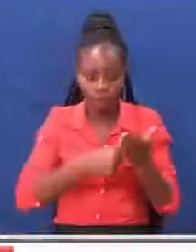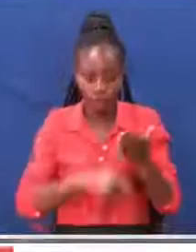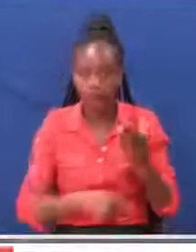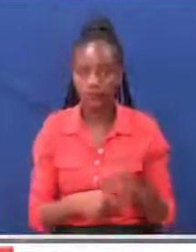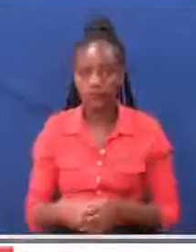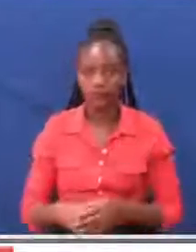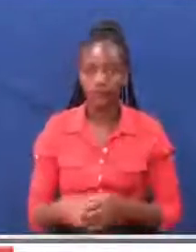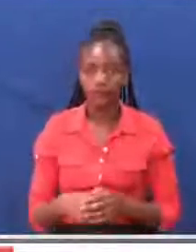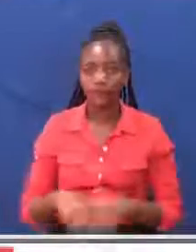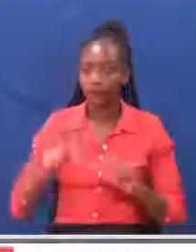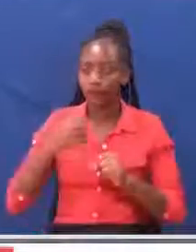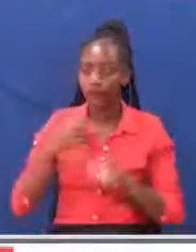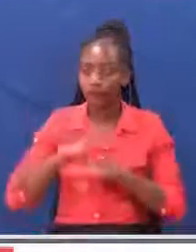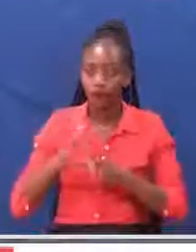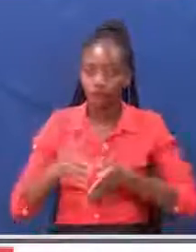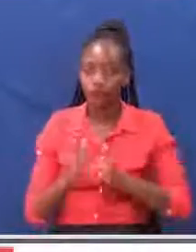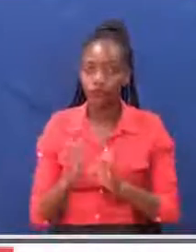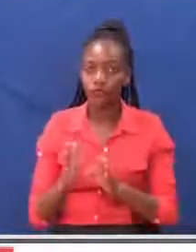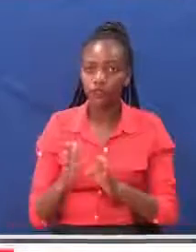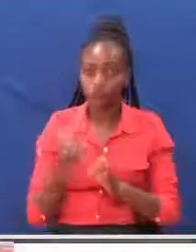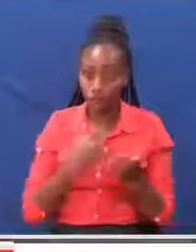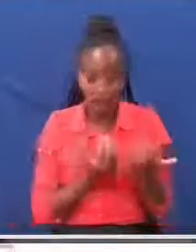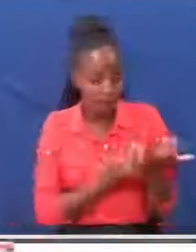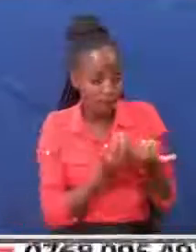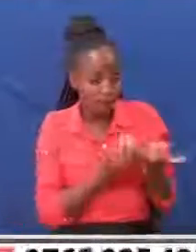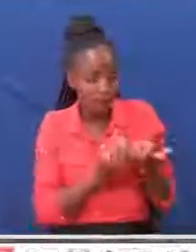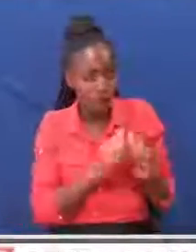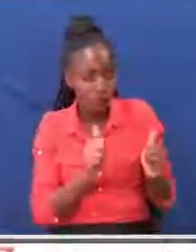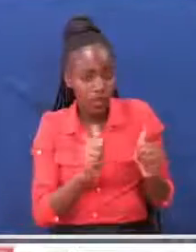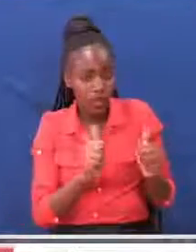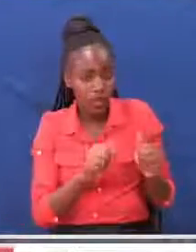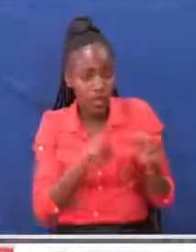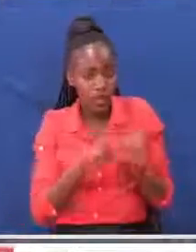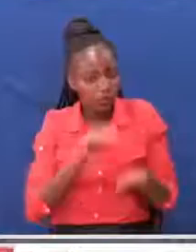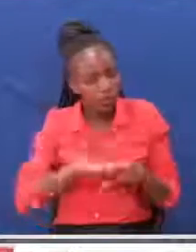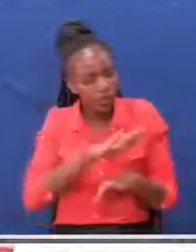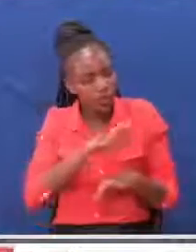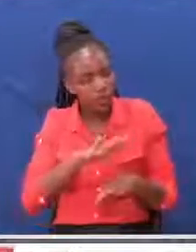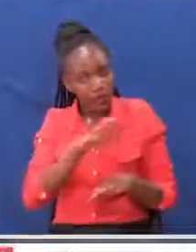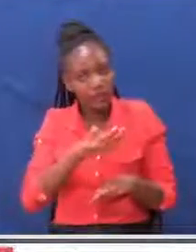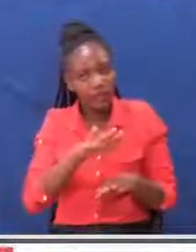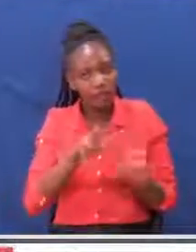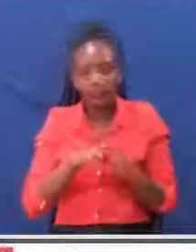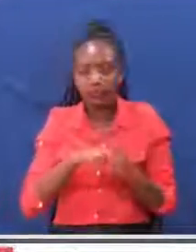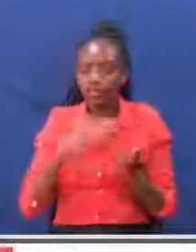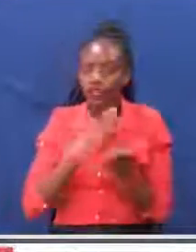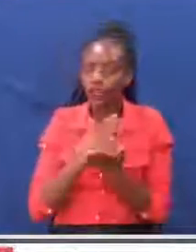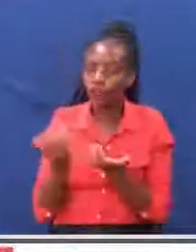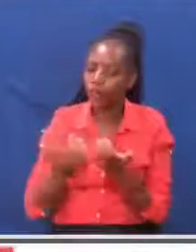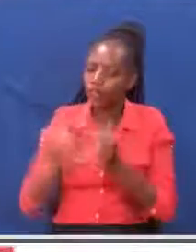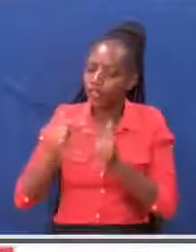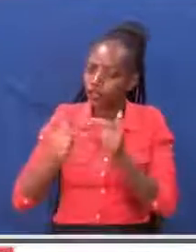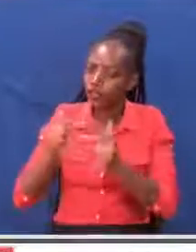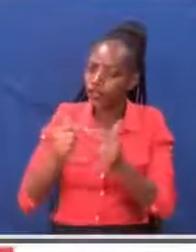nafasi mzuri ya kufanya biashara zao, mazingara mzuri ili biashara iendelee